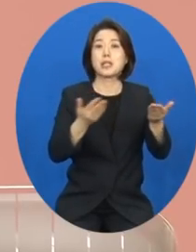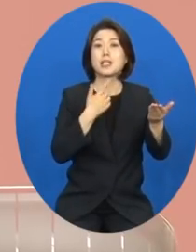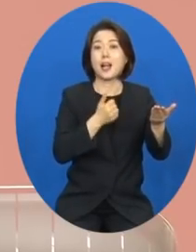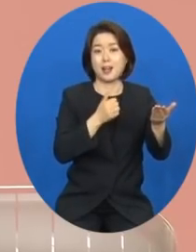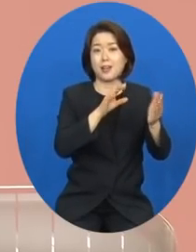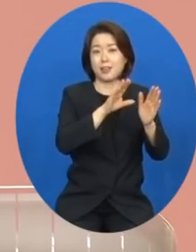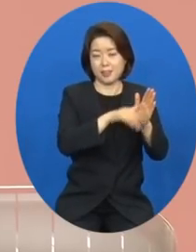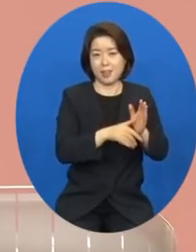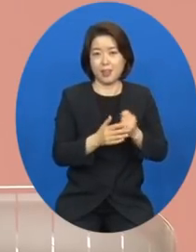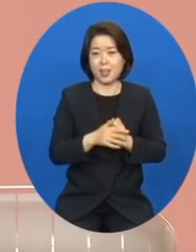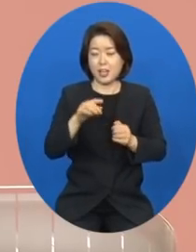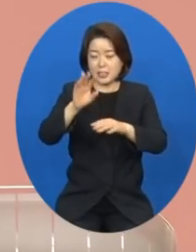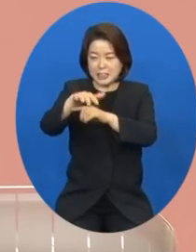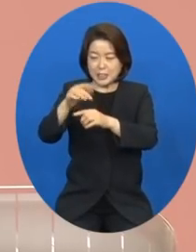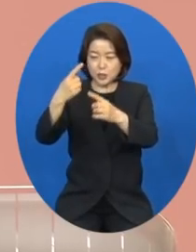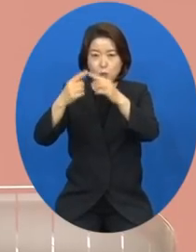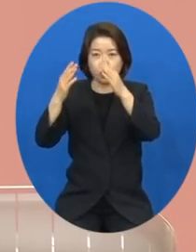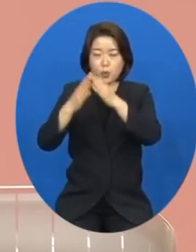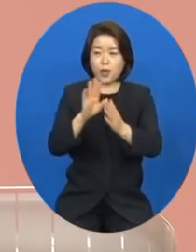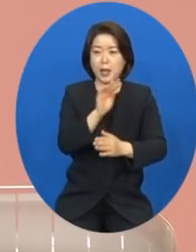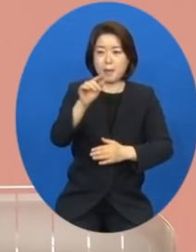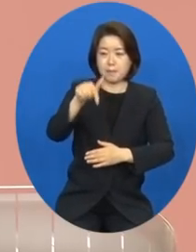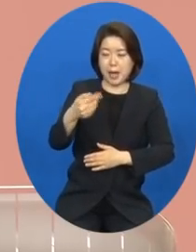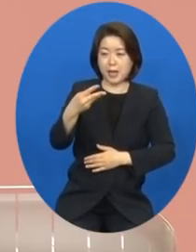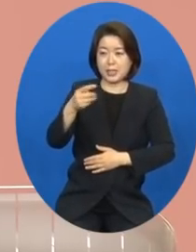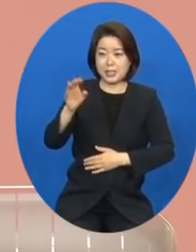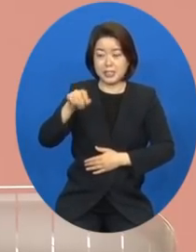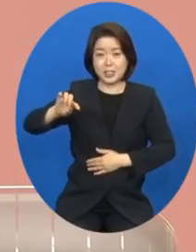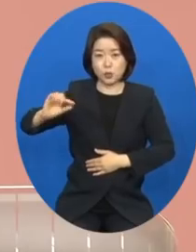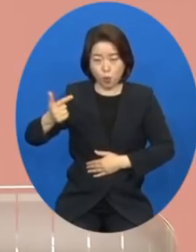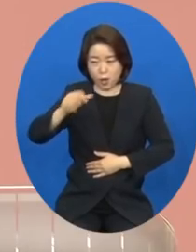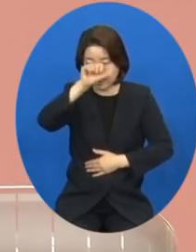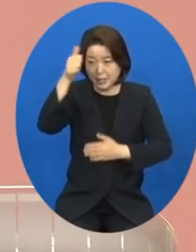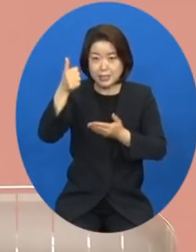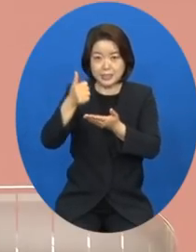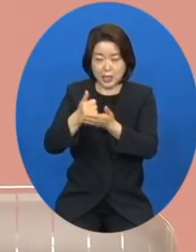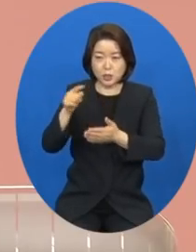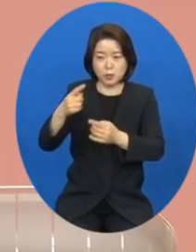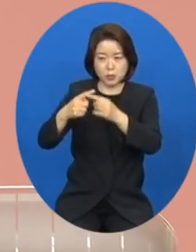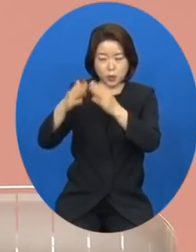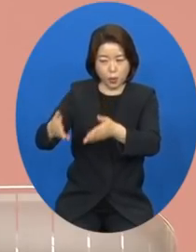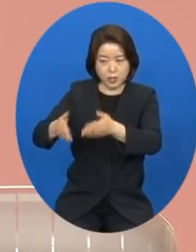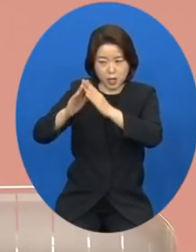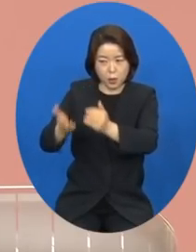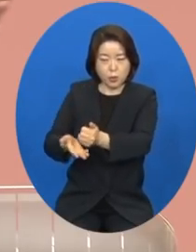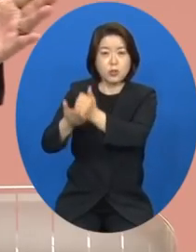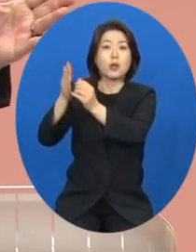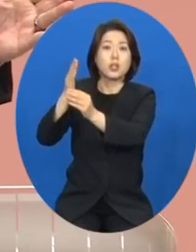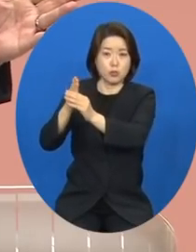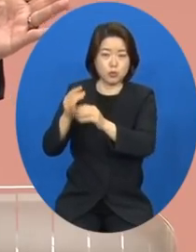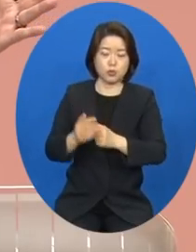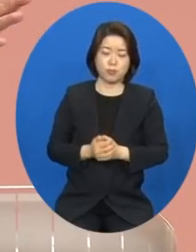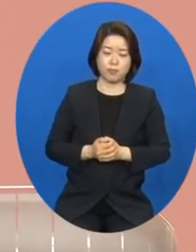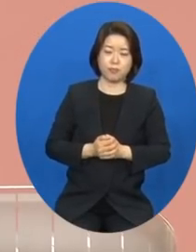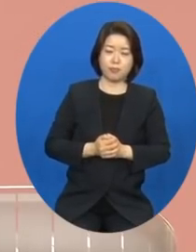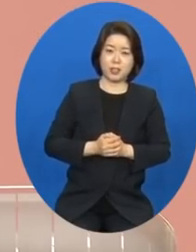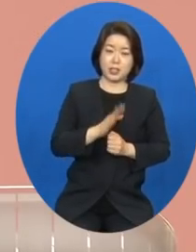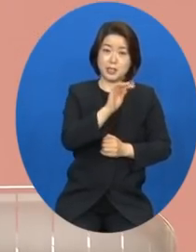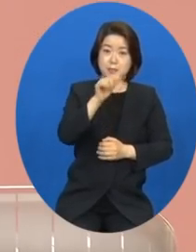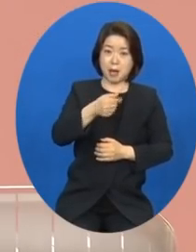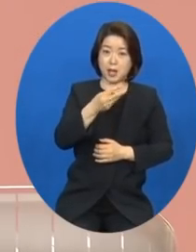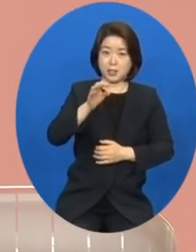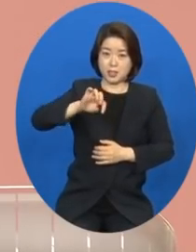박 리우 아니라고 하는 장로님이 그 교회를 설립할 시고 교회를 섬겨 계셨습니다 이번엔 동네 인근 동네에서 도요